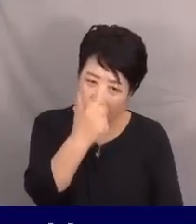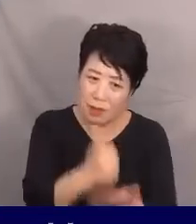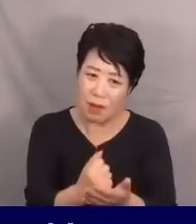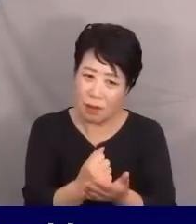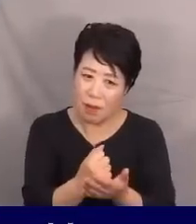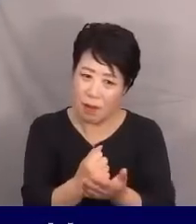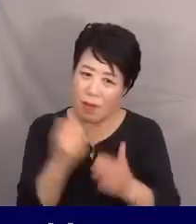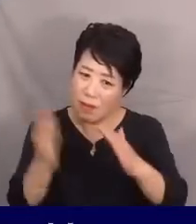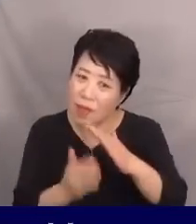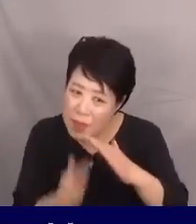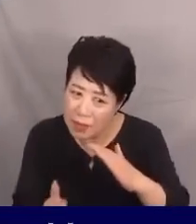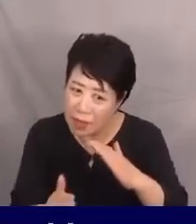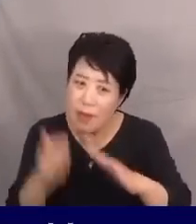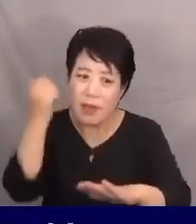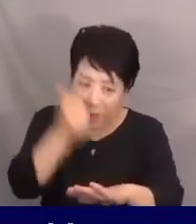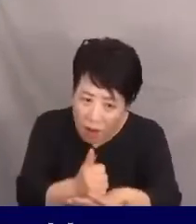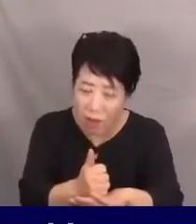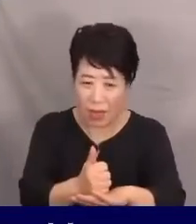그 결과